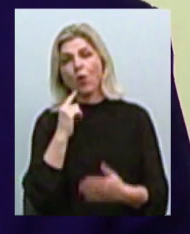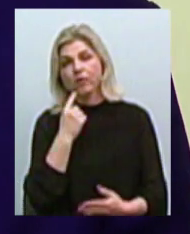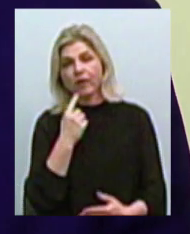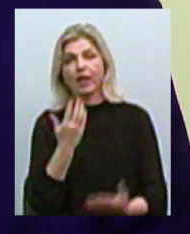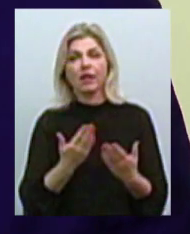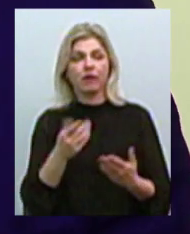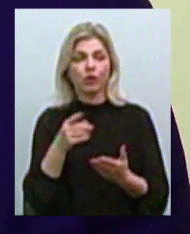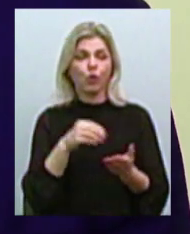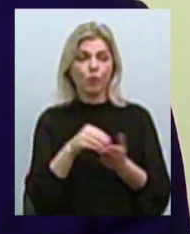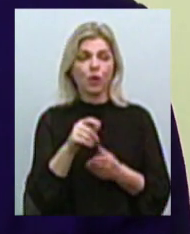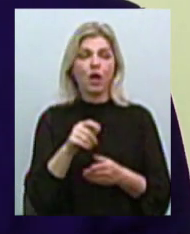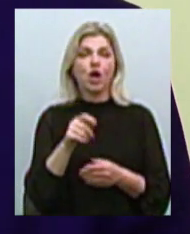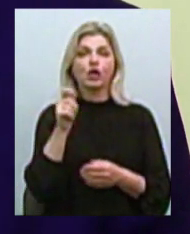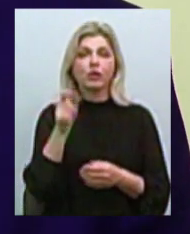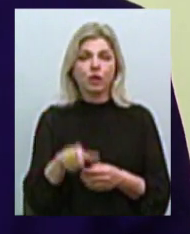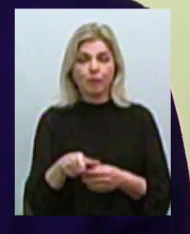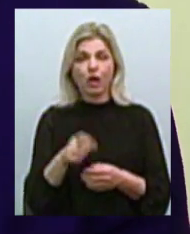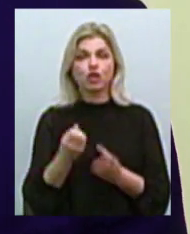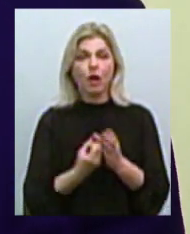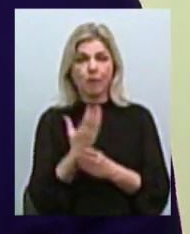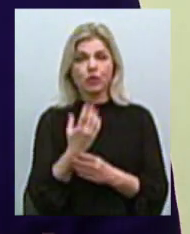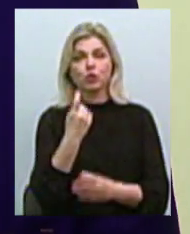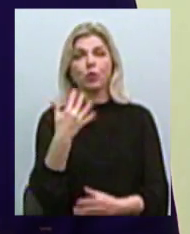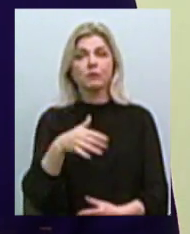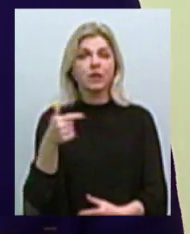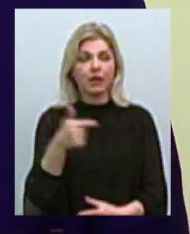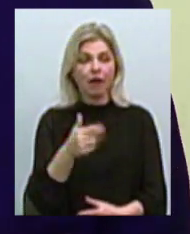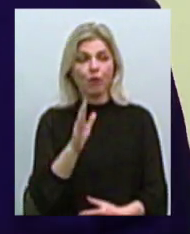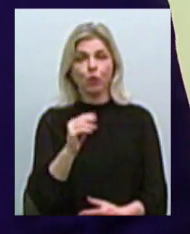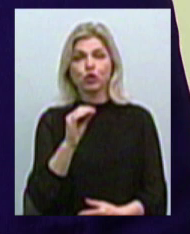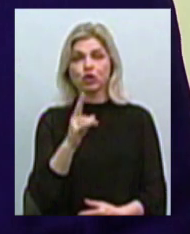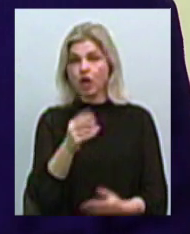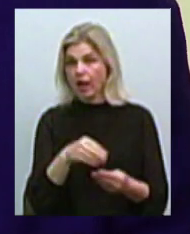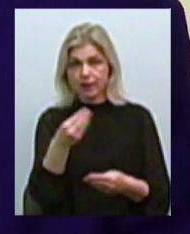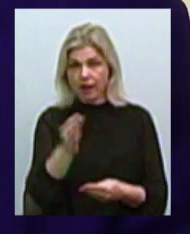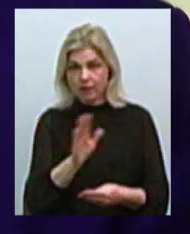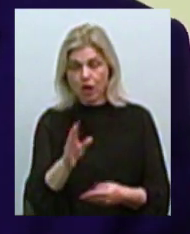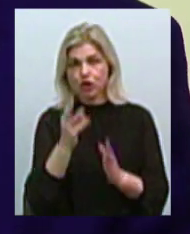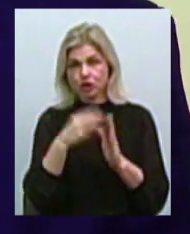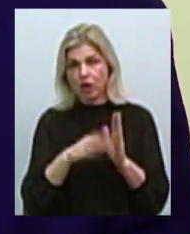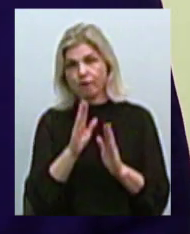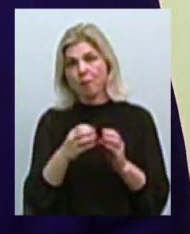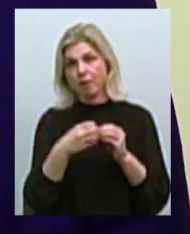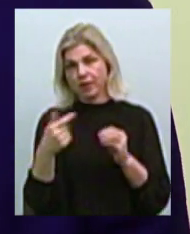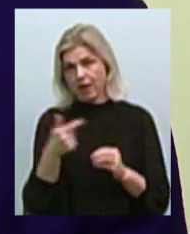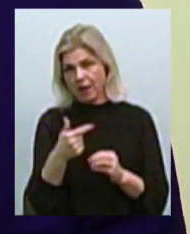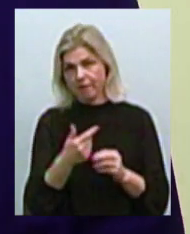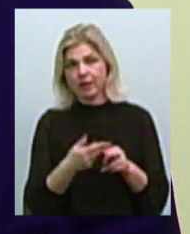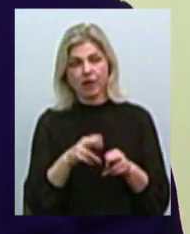придбаєте там пляшку шампанського за 150 гривень, то якщо вам не видадуть чек, штраф буде всього-навсього 15 гривень. Тобто я не думаю, що це